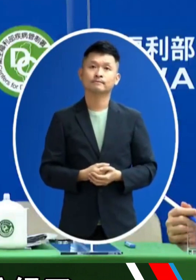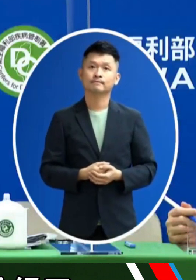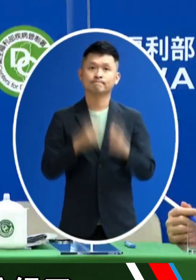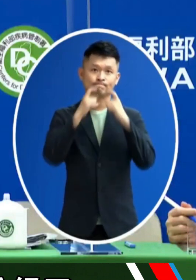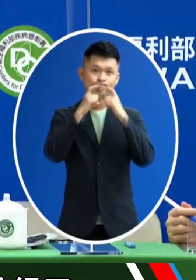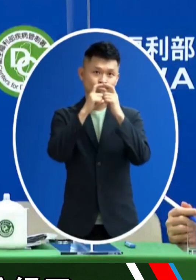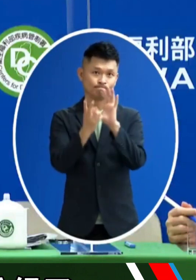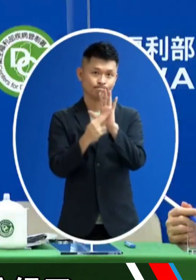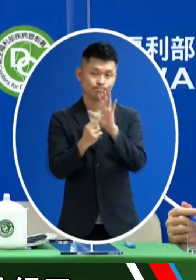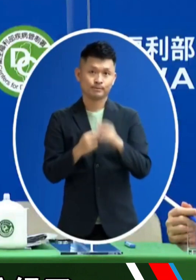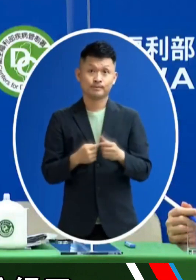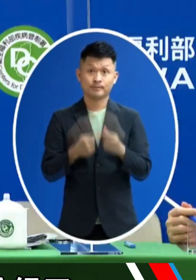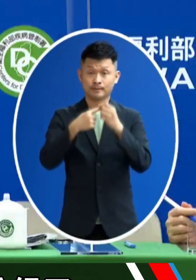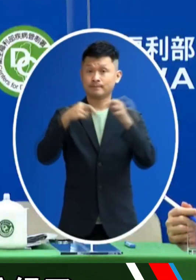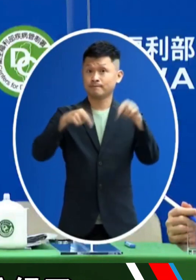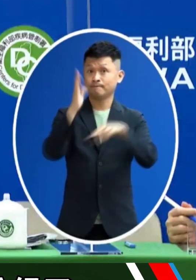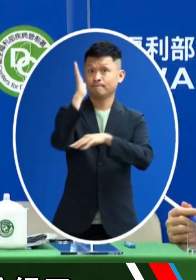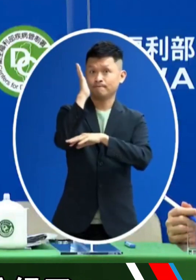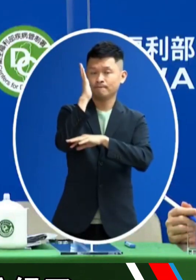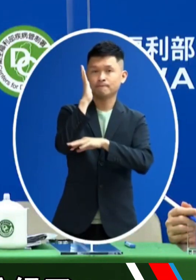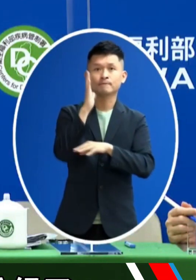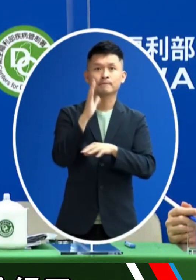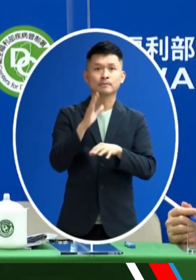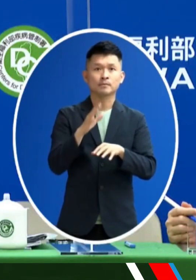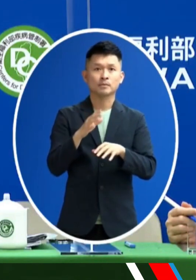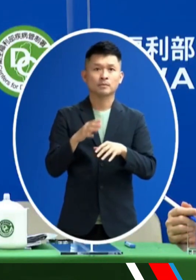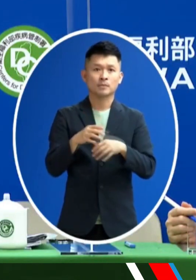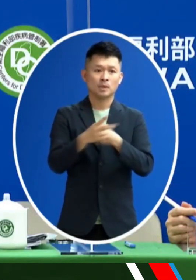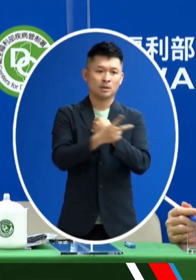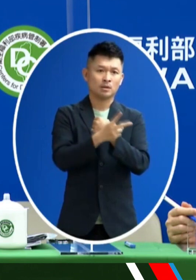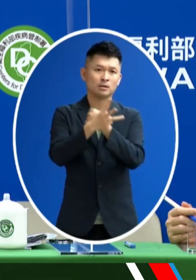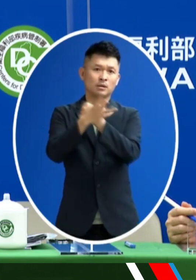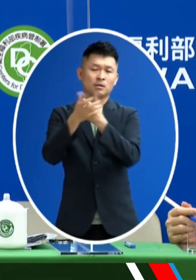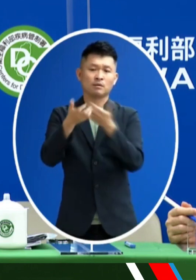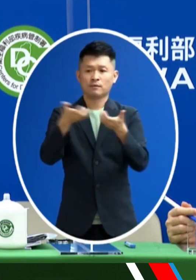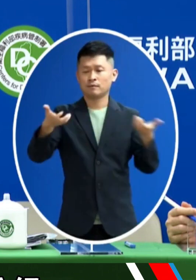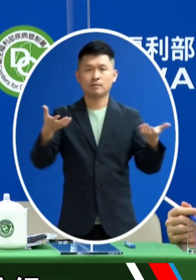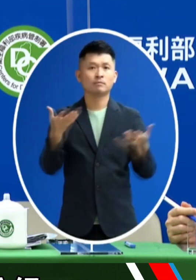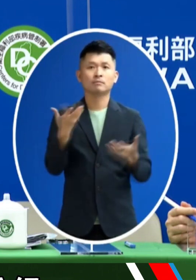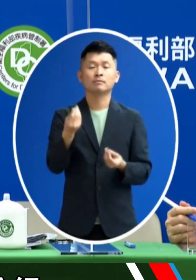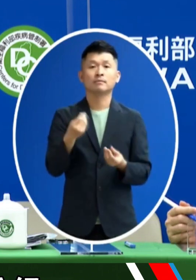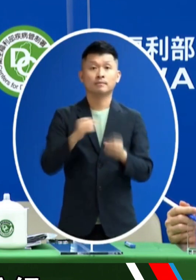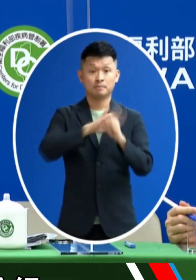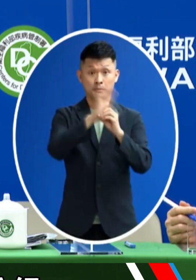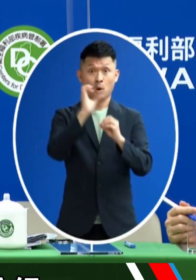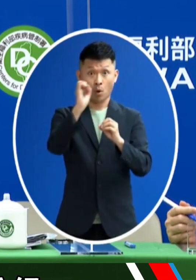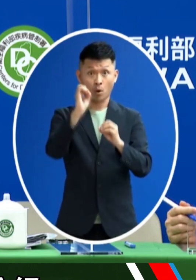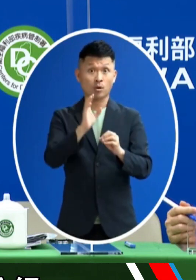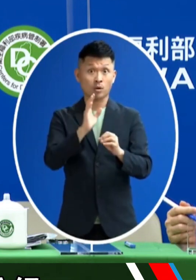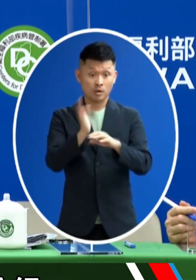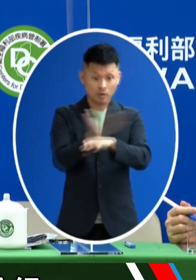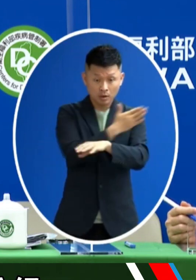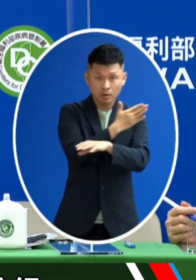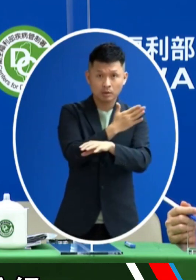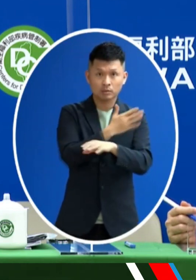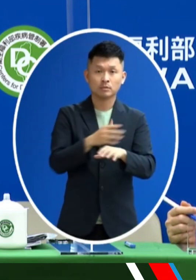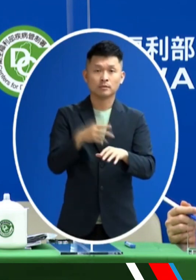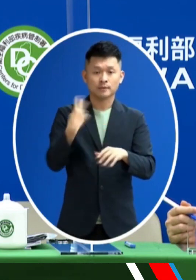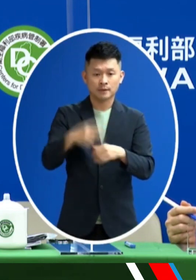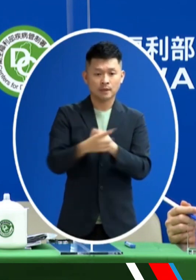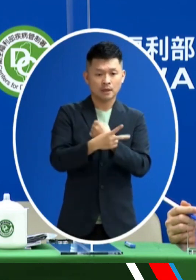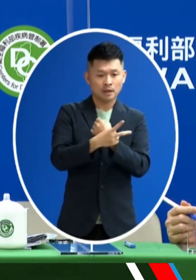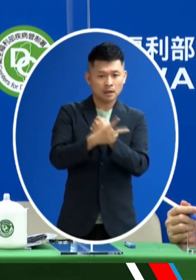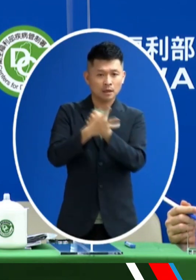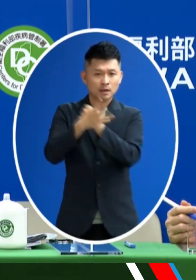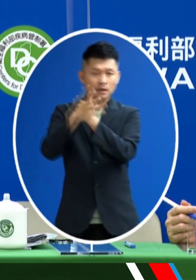个行政上面，我们已经没有分级了嘛，哈，在那时候 Omicron 之后，就跟大家确定不再以这样分级来